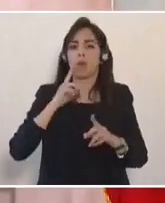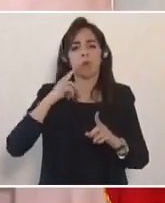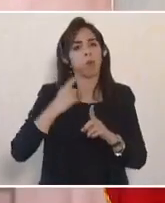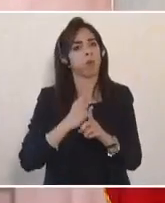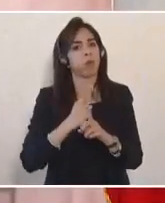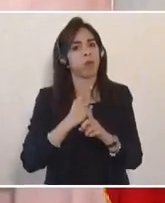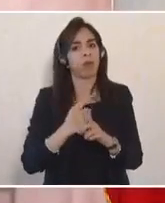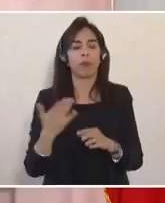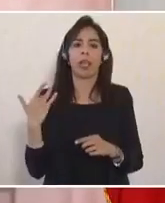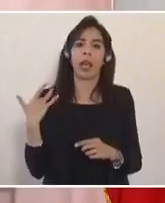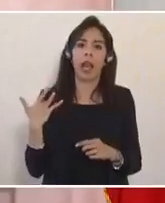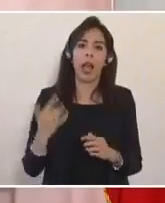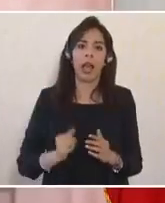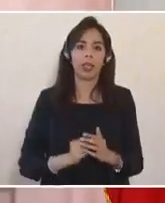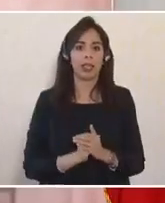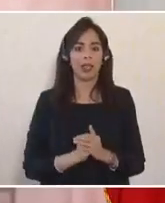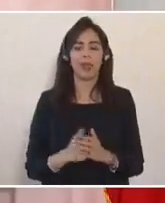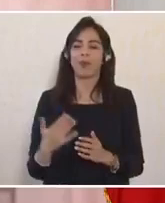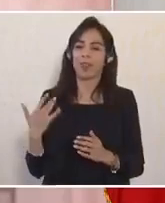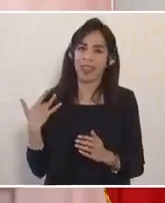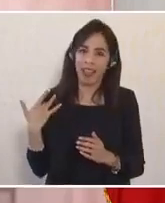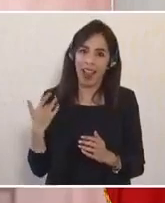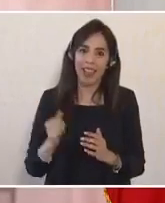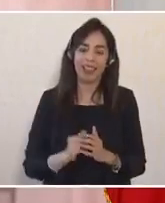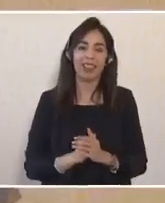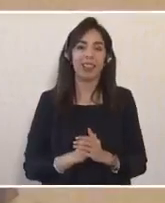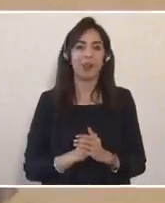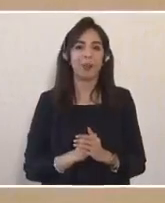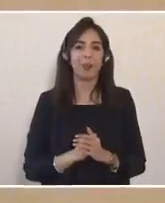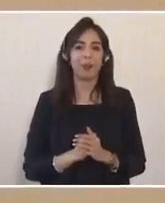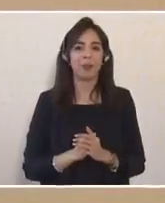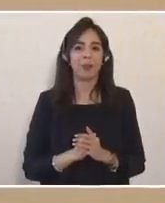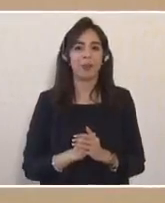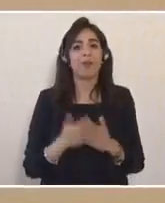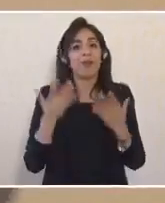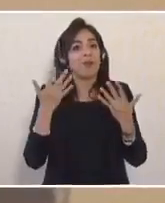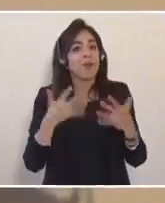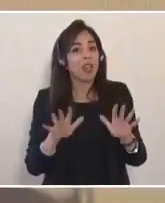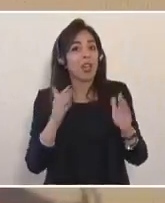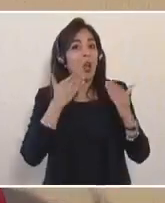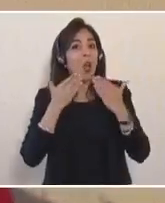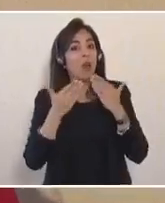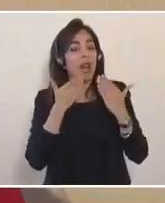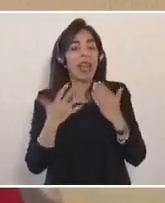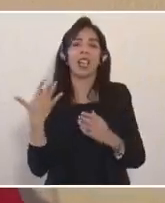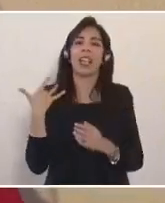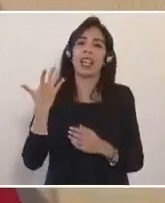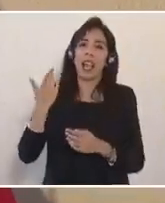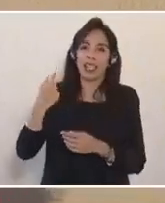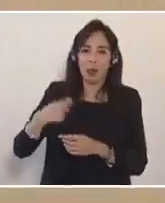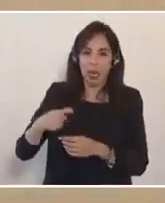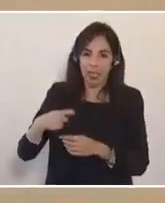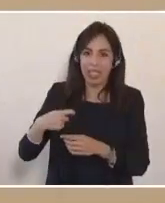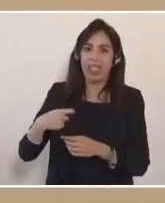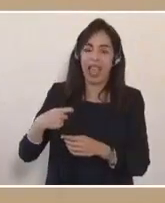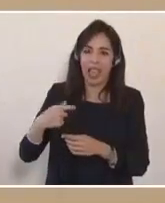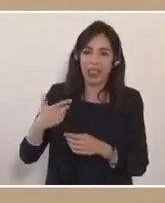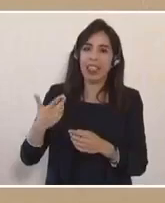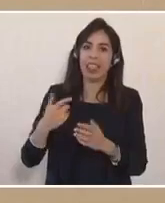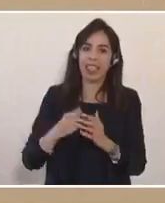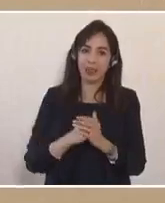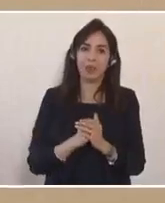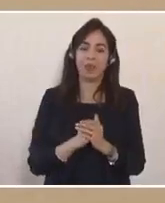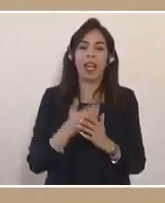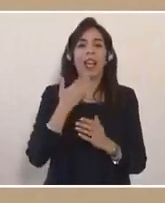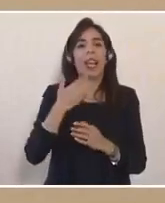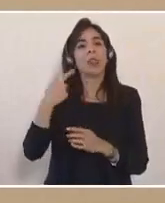Grazie. Thank you. Thank you. We close this press conference. Thank you, President. Thank you, Prime Minister. Thank you,